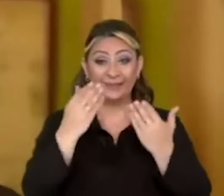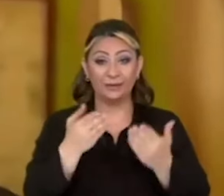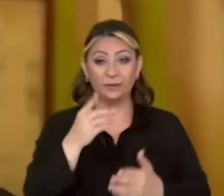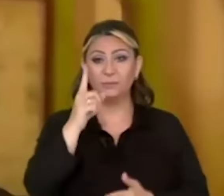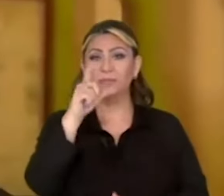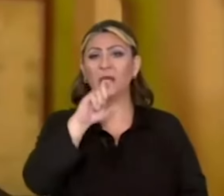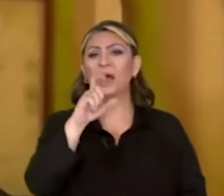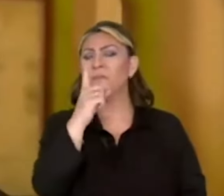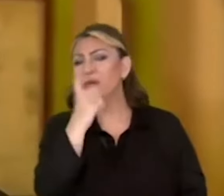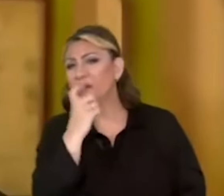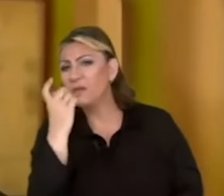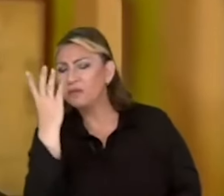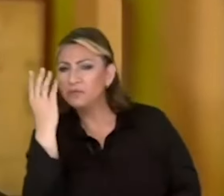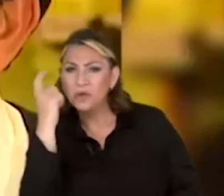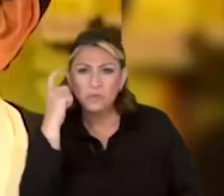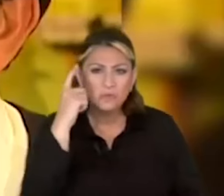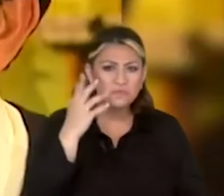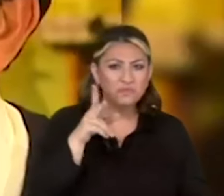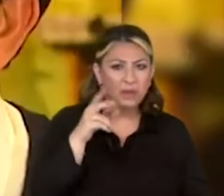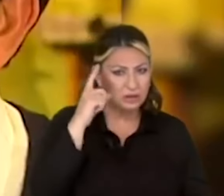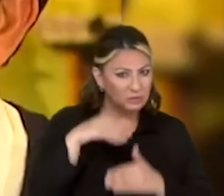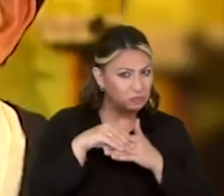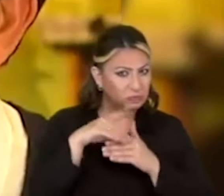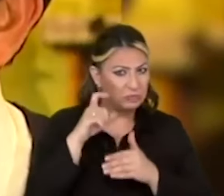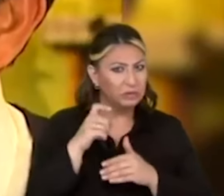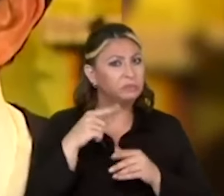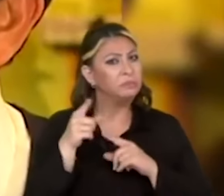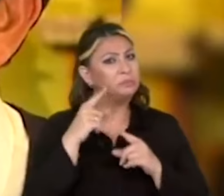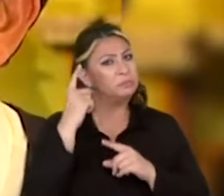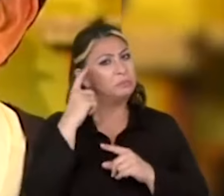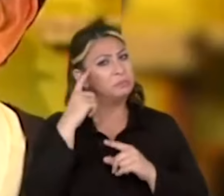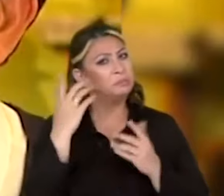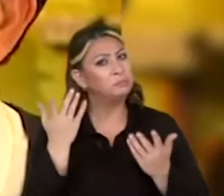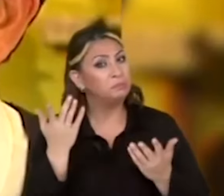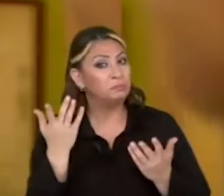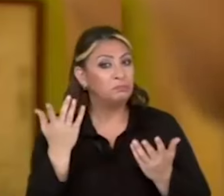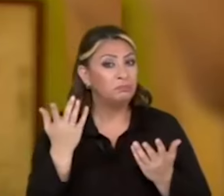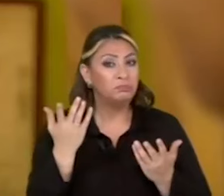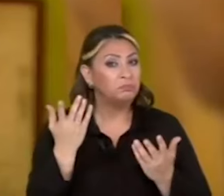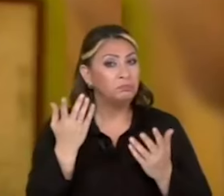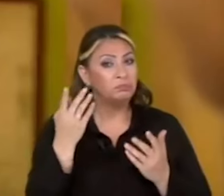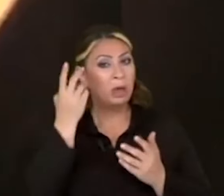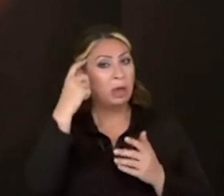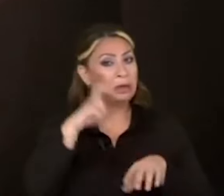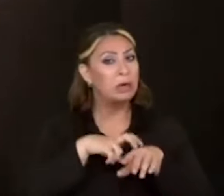Sizi bir yerden gözüm ısırıyor ama daha önce tanıştık mı biz? Benim de gözüm sizi bir yerden ısırıyor ama vallahi